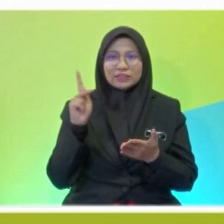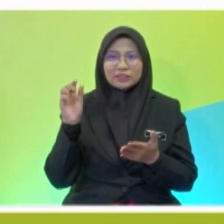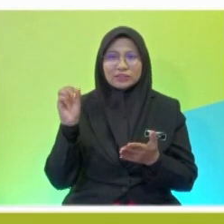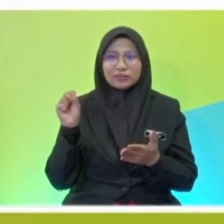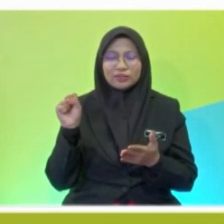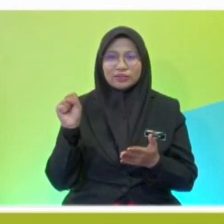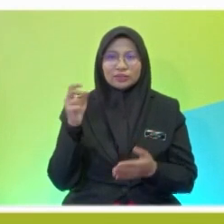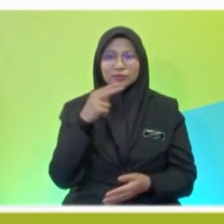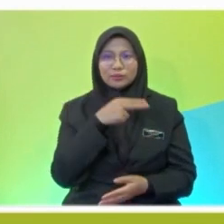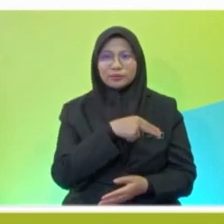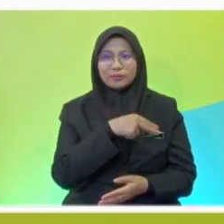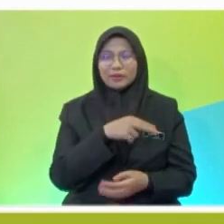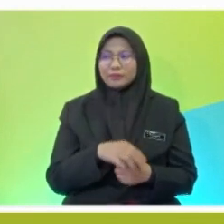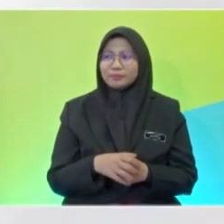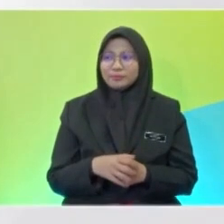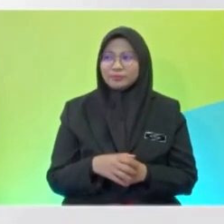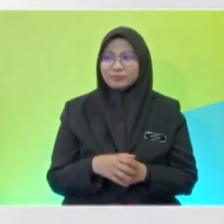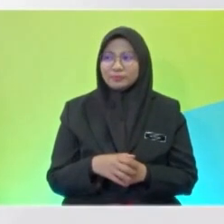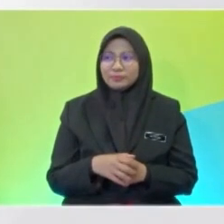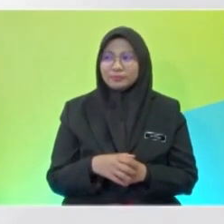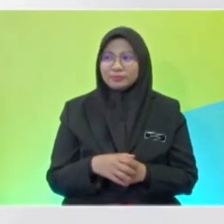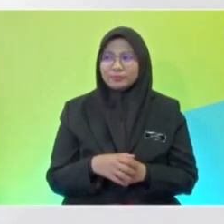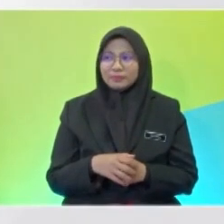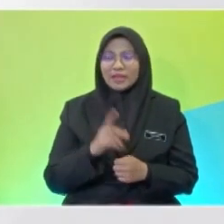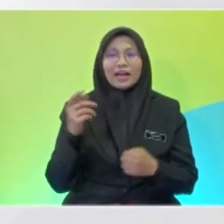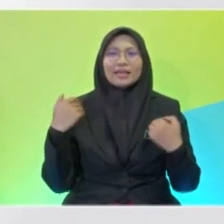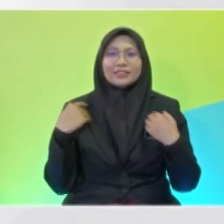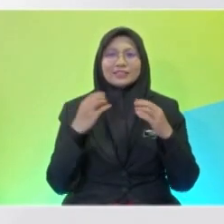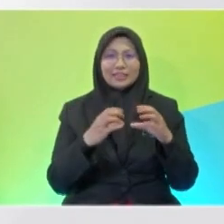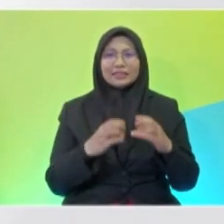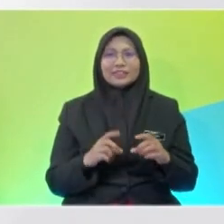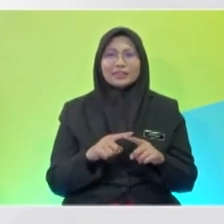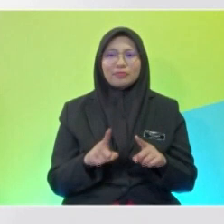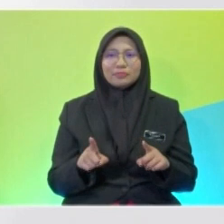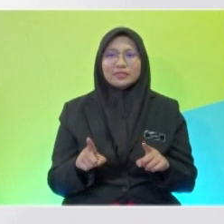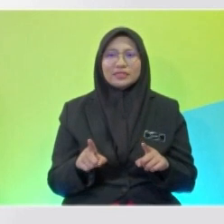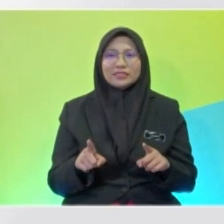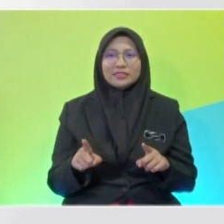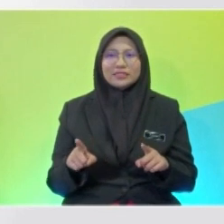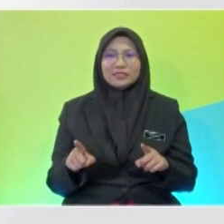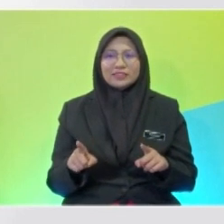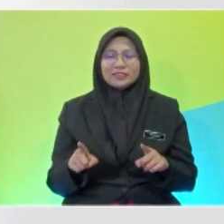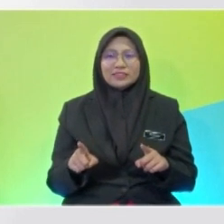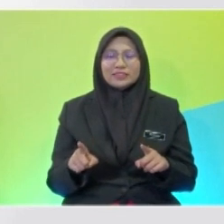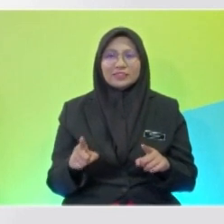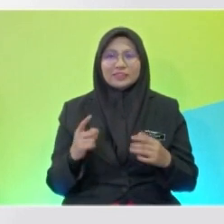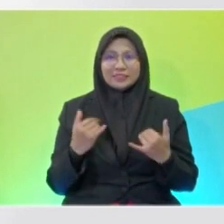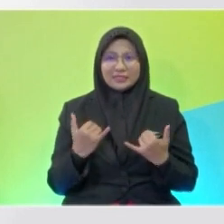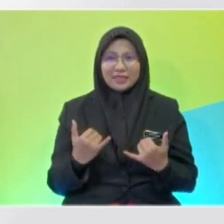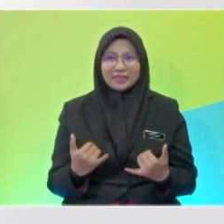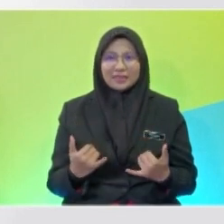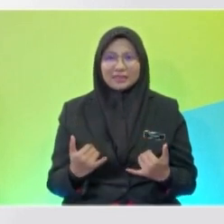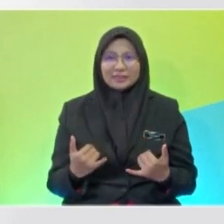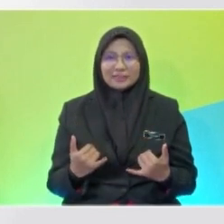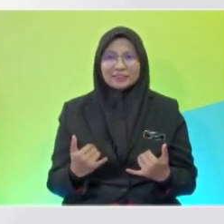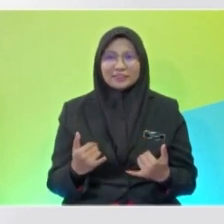dalam jadwal tersebut kita tidak disebutkan berapa orang pekerja jadi kita anggap seorang saja pekerja yang menguruskan warga emas